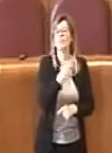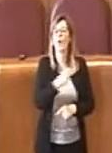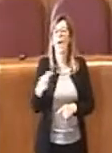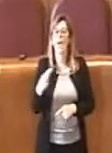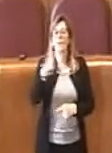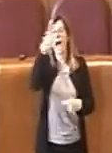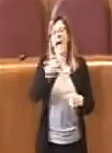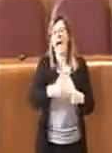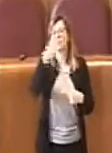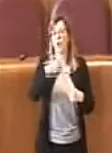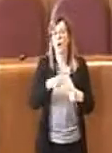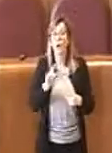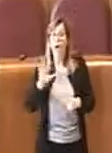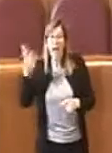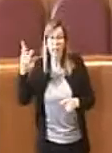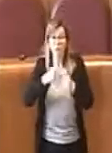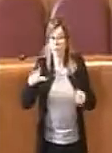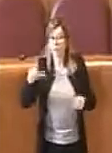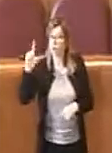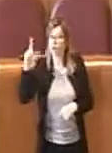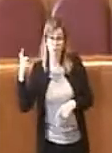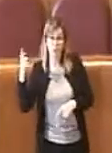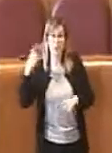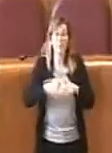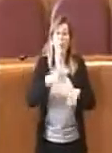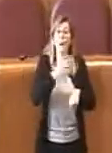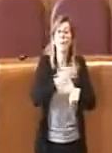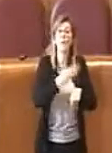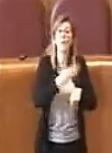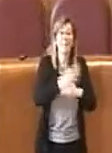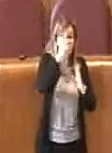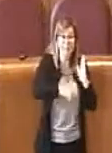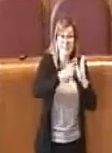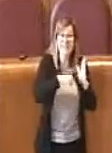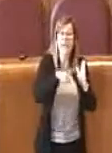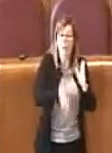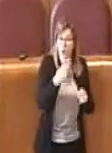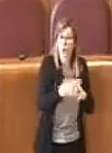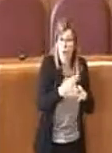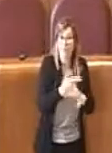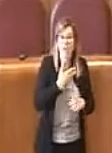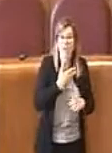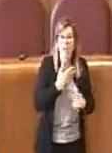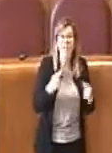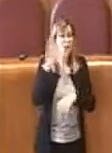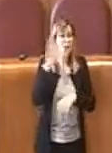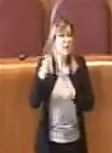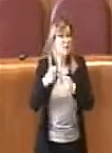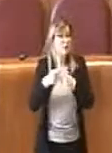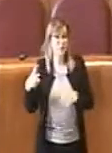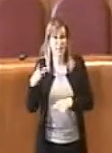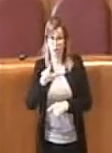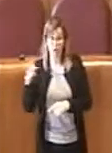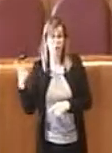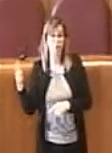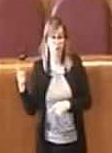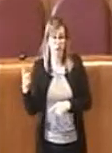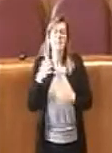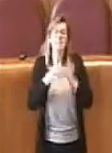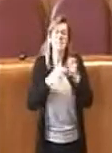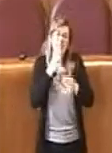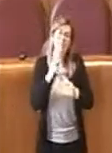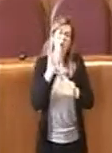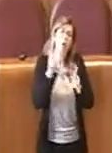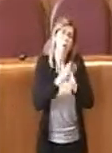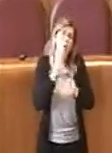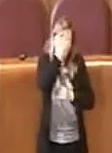esiste l'abbonamento di 70 euro mensile che esiste un genoma quindi già a roma c'è un sistema tariffario molto vicino ai cittadini poi sapete